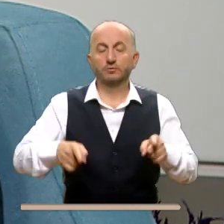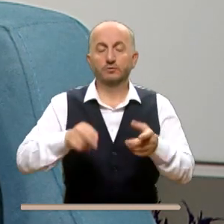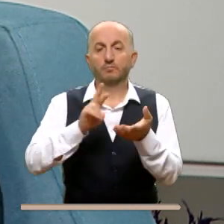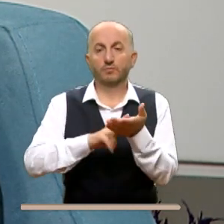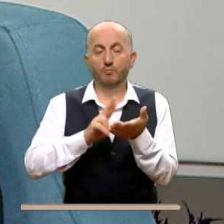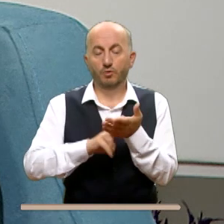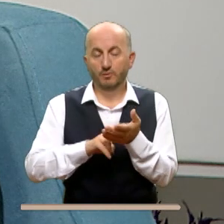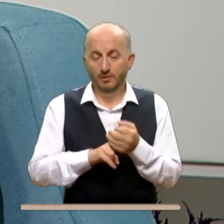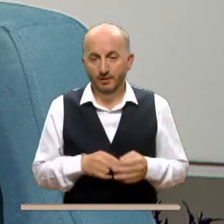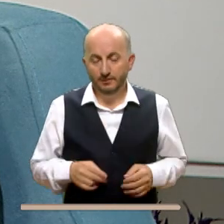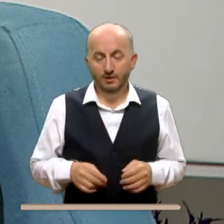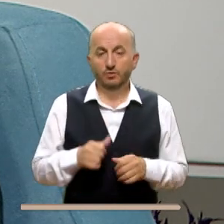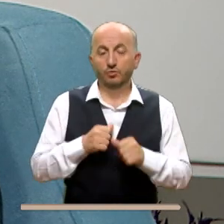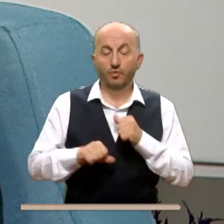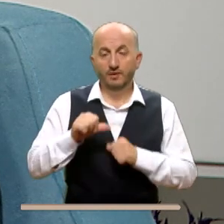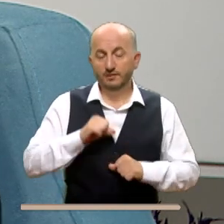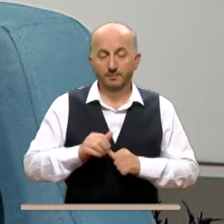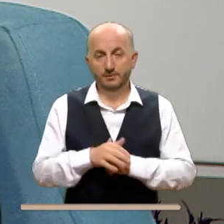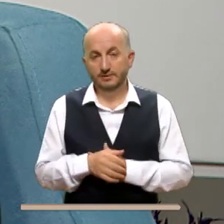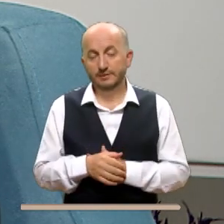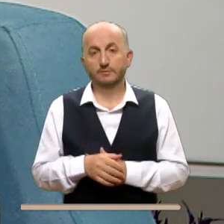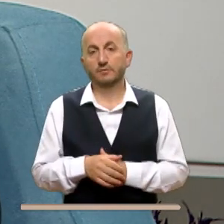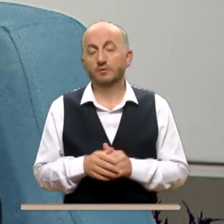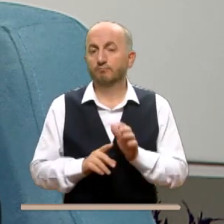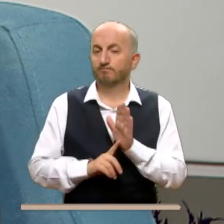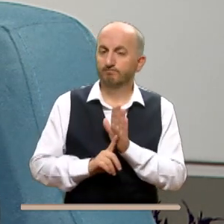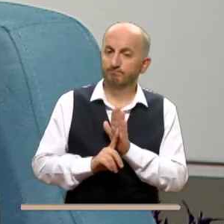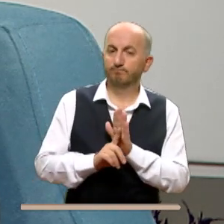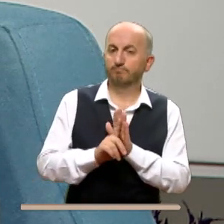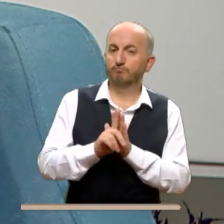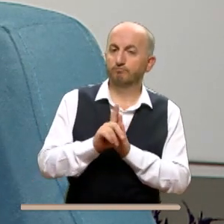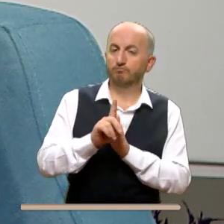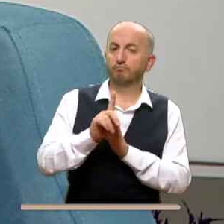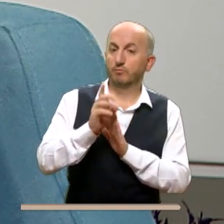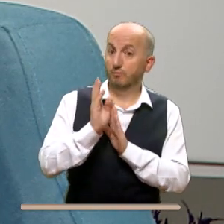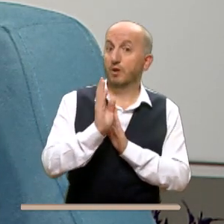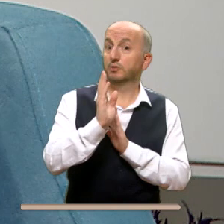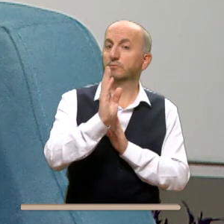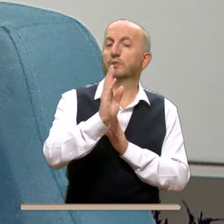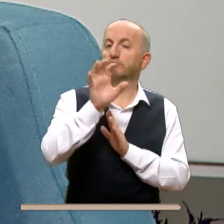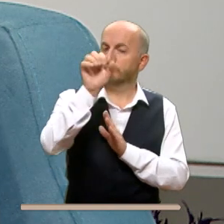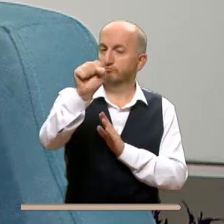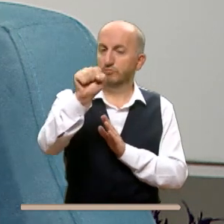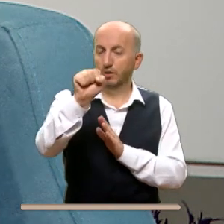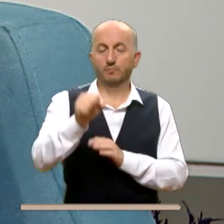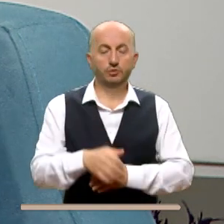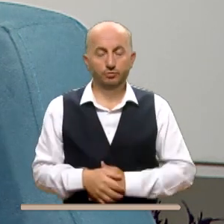raporlamalardan üniversitemiz istikrarlı bir başarı seviyesi yakalamış